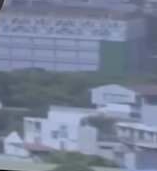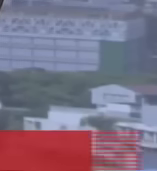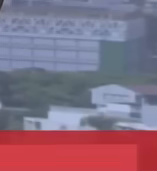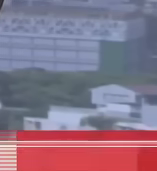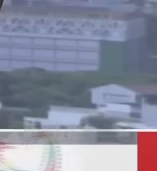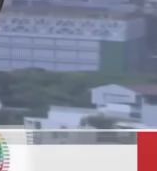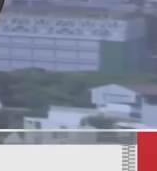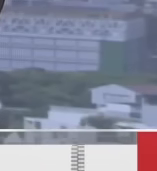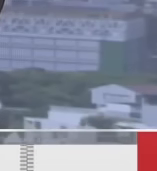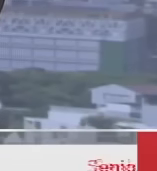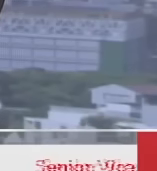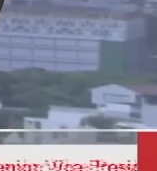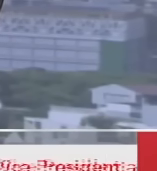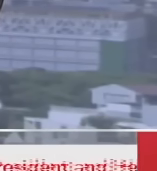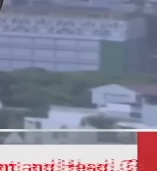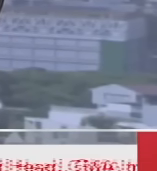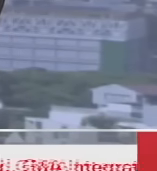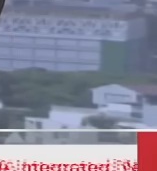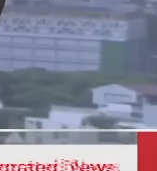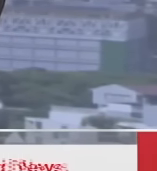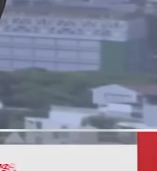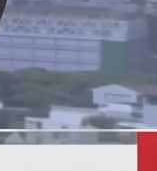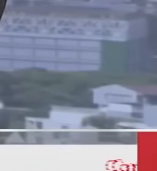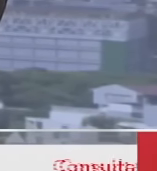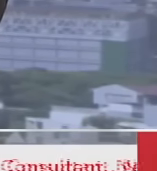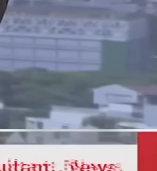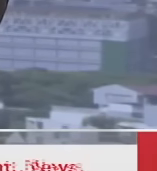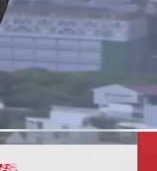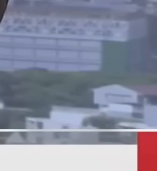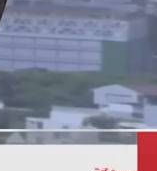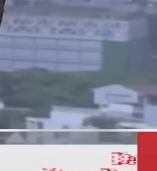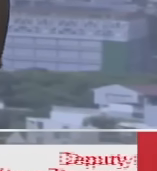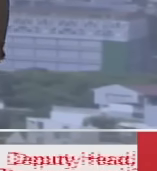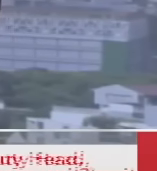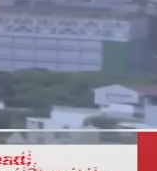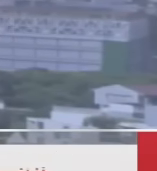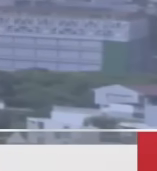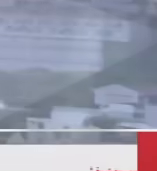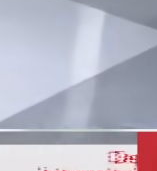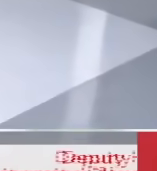Tima mula sa GMA Integrated News. Ang News Authority ng Filipino.